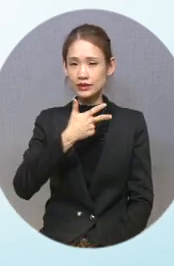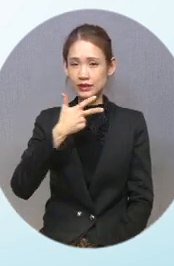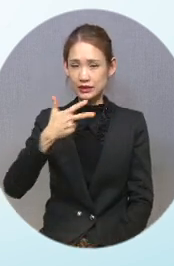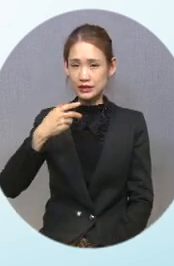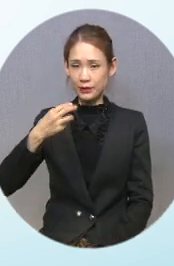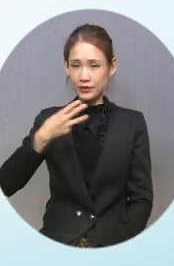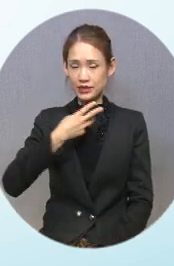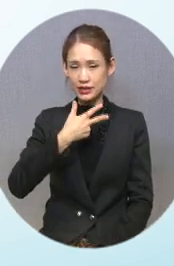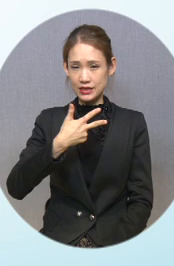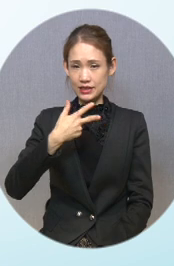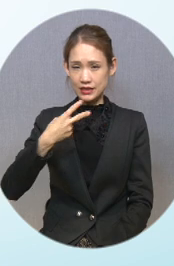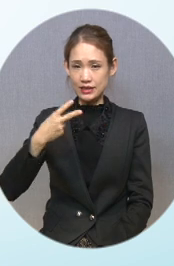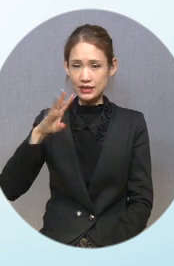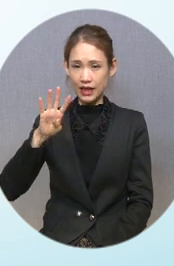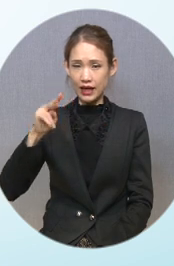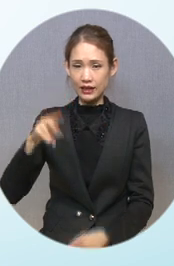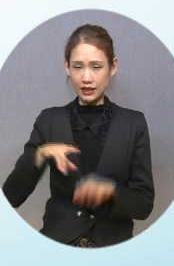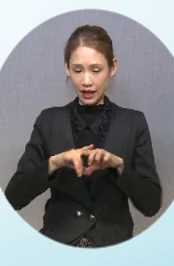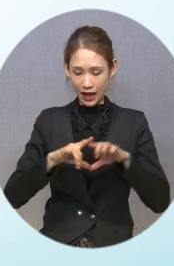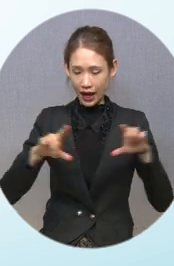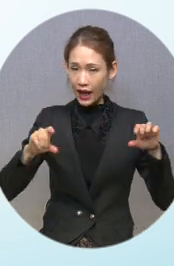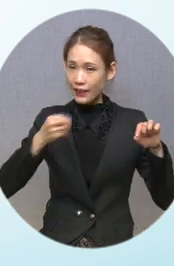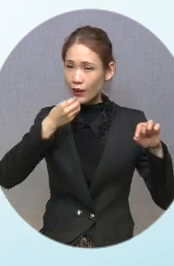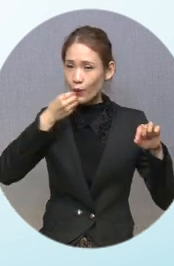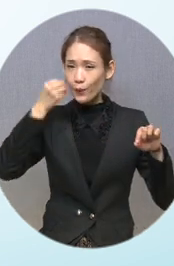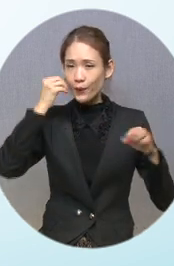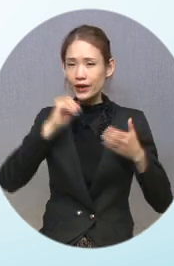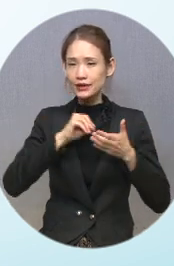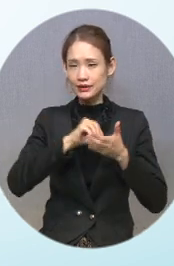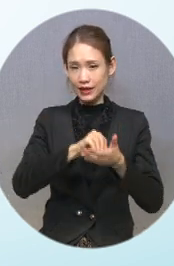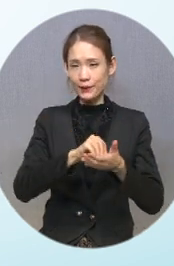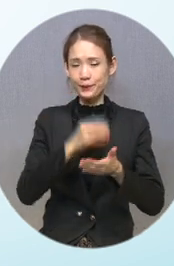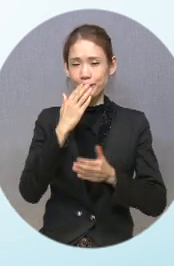070-7733-7242 또는 하단의 홈페이지로 참여하면